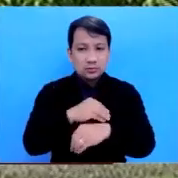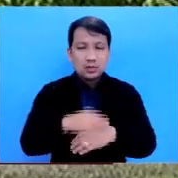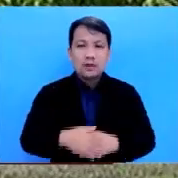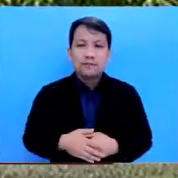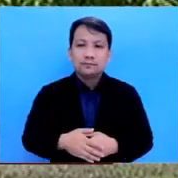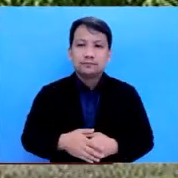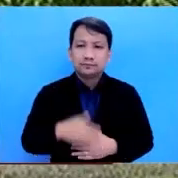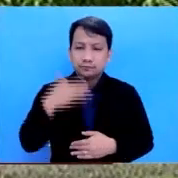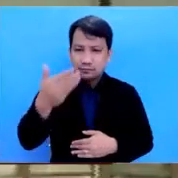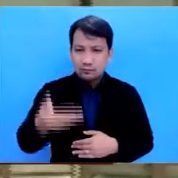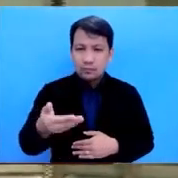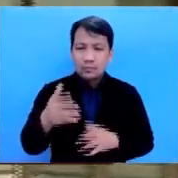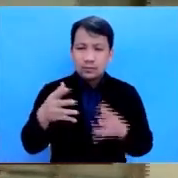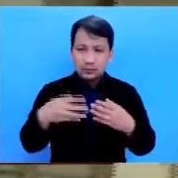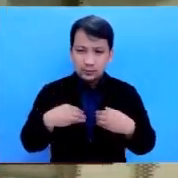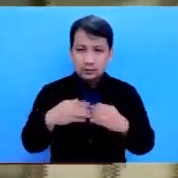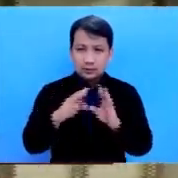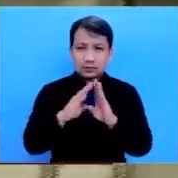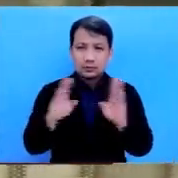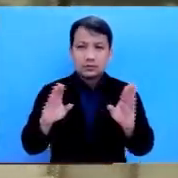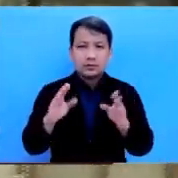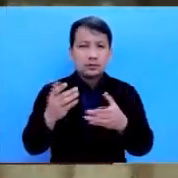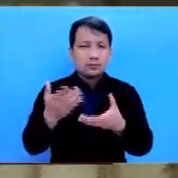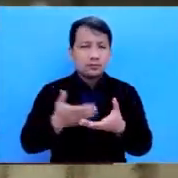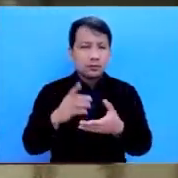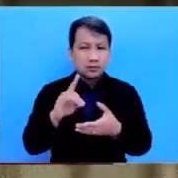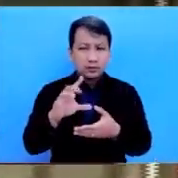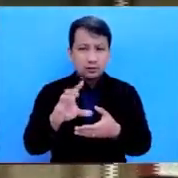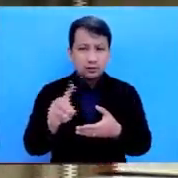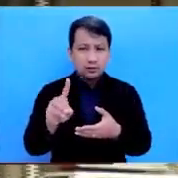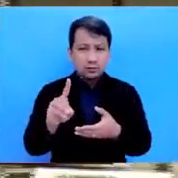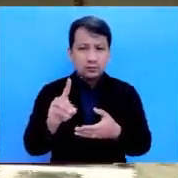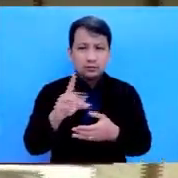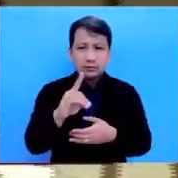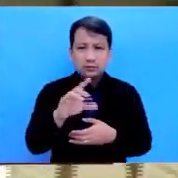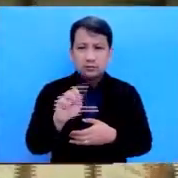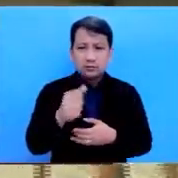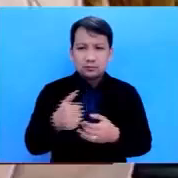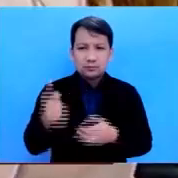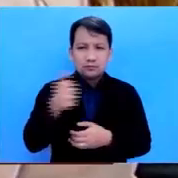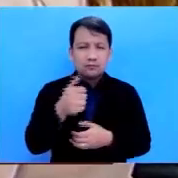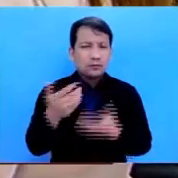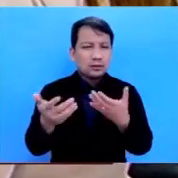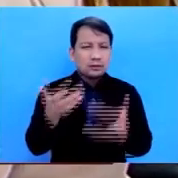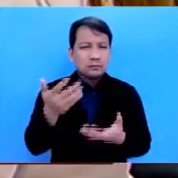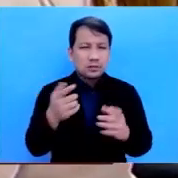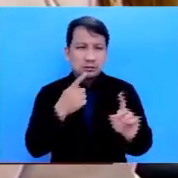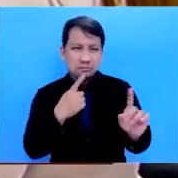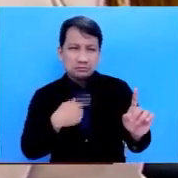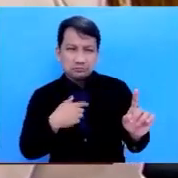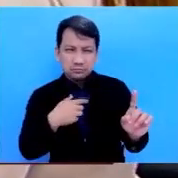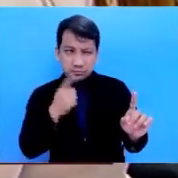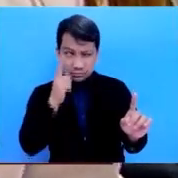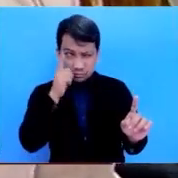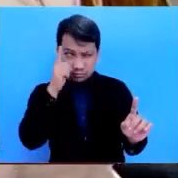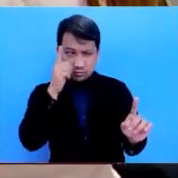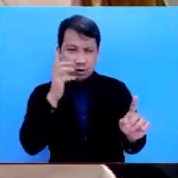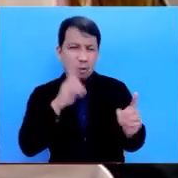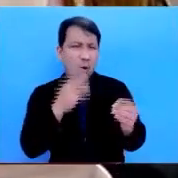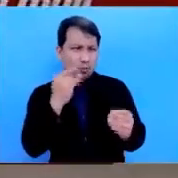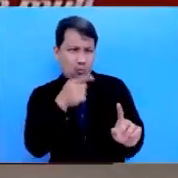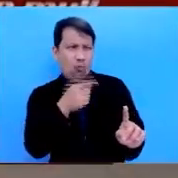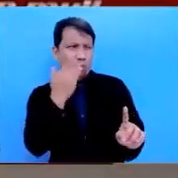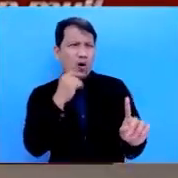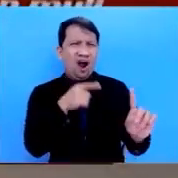ng pagtanggap ni Erwin sa alok na maging DSWD Secretary, hindi maiiwasang may mga tumaas ang kilay kung bakit siya ang